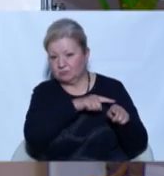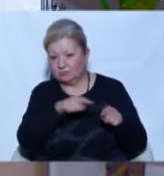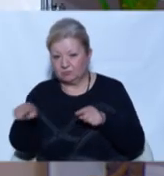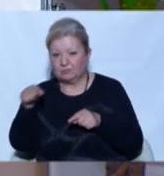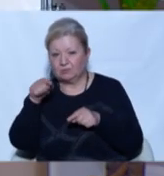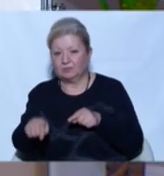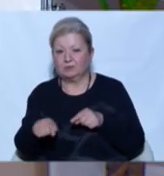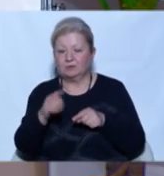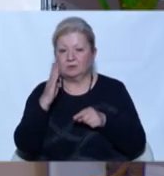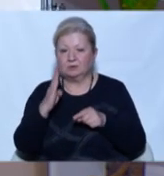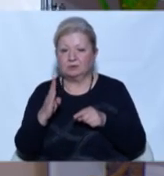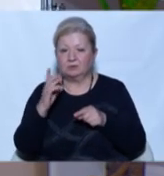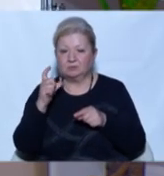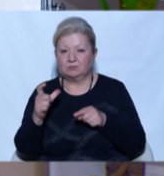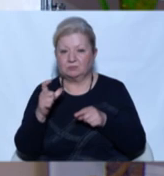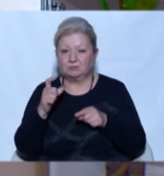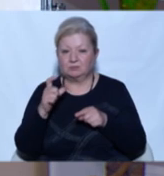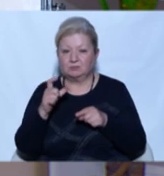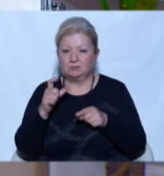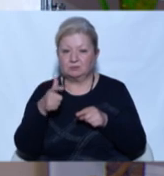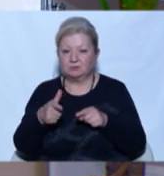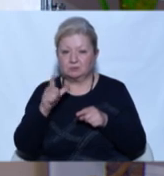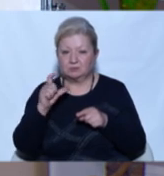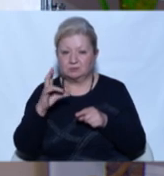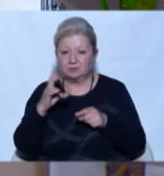ალფრედ ვეგენერი დაინტერესდა